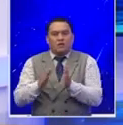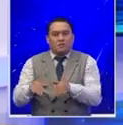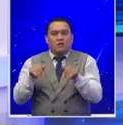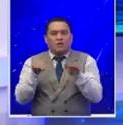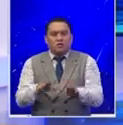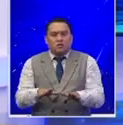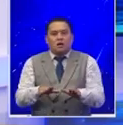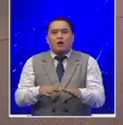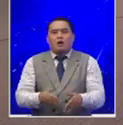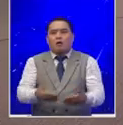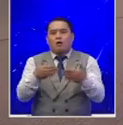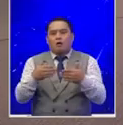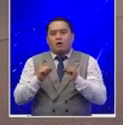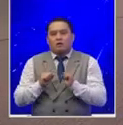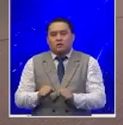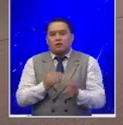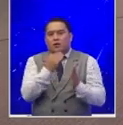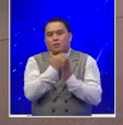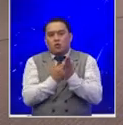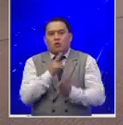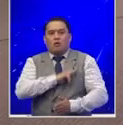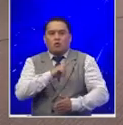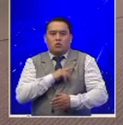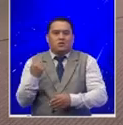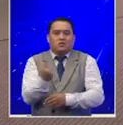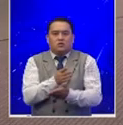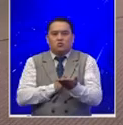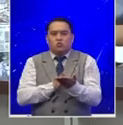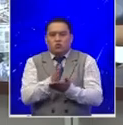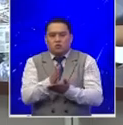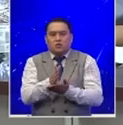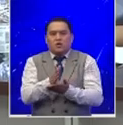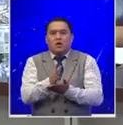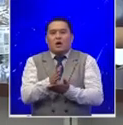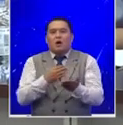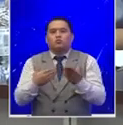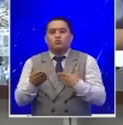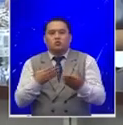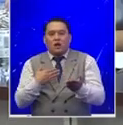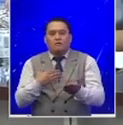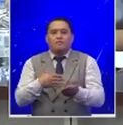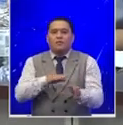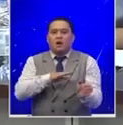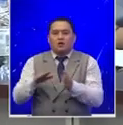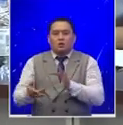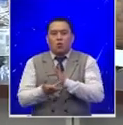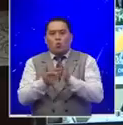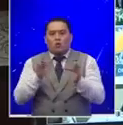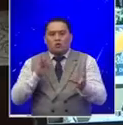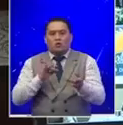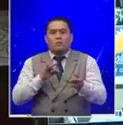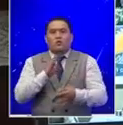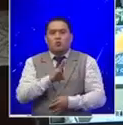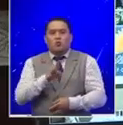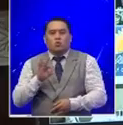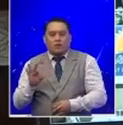решений по предотвращению насилия и алгоритмы работы единой службы реагирования обсуждались во время прошедшего онлайн-совещания партии «Нур